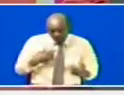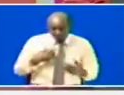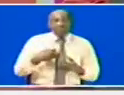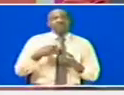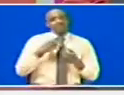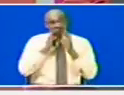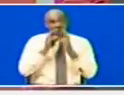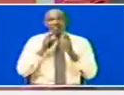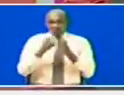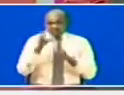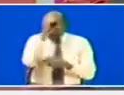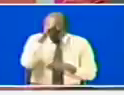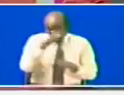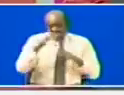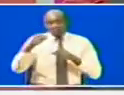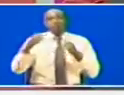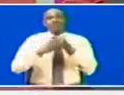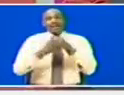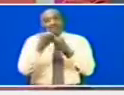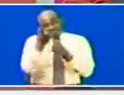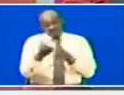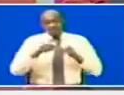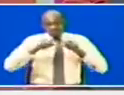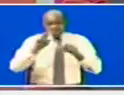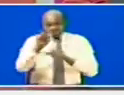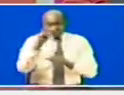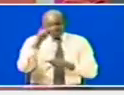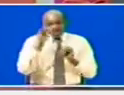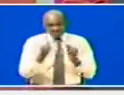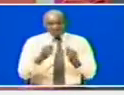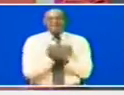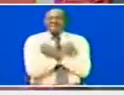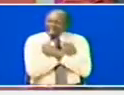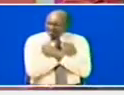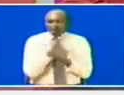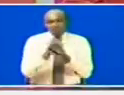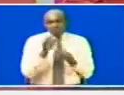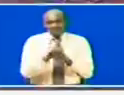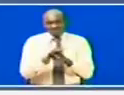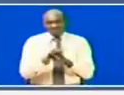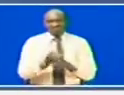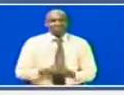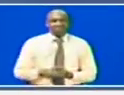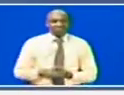wandera akupeleke hadi mida ya saa 3. Endelea kutazama KTN News na kupenda zaidi mtazamaji. Asante.